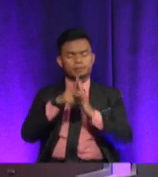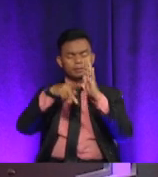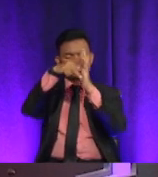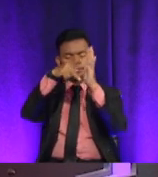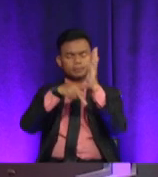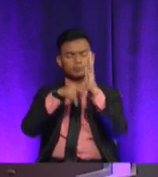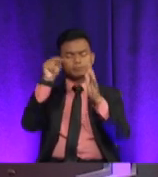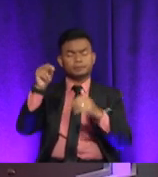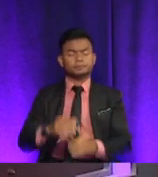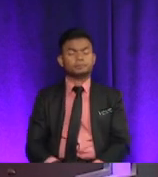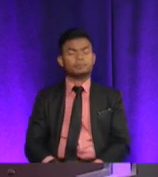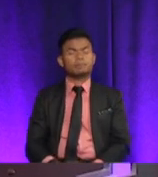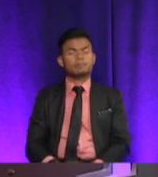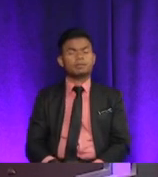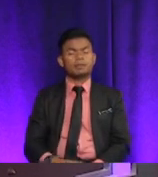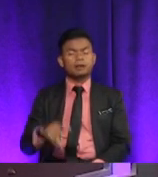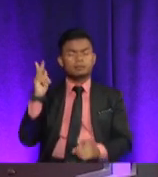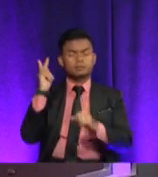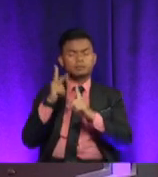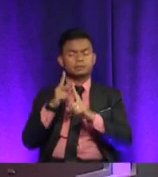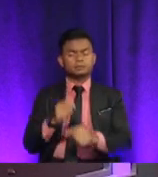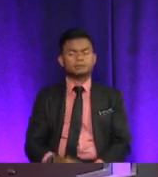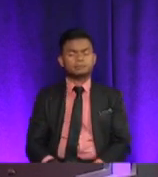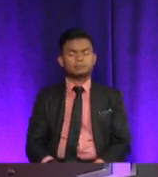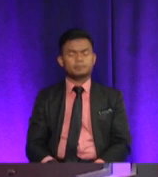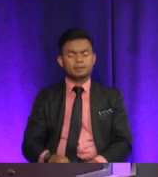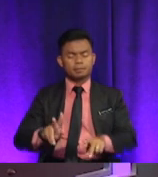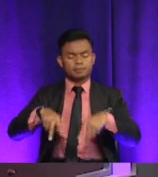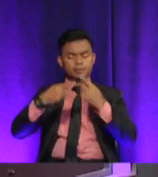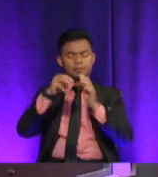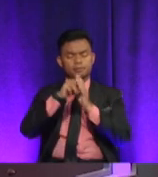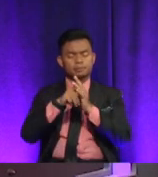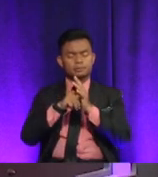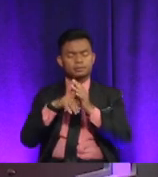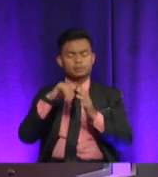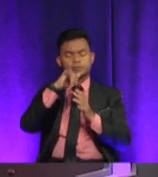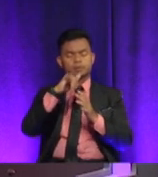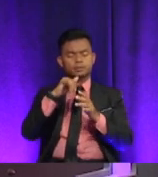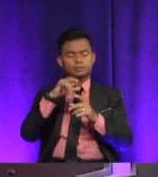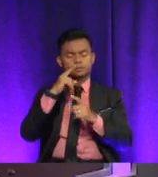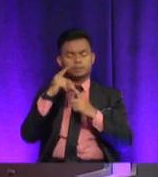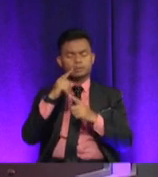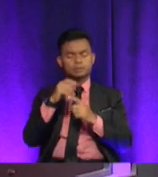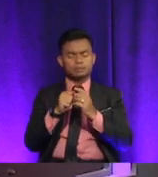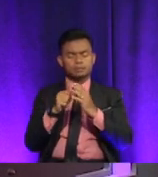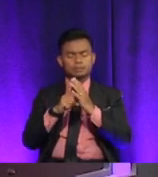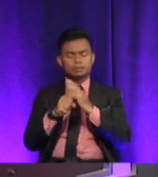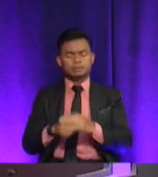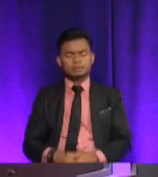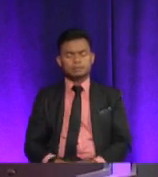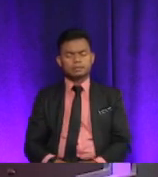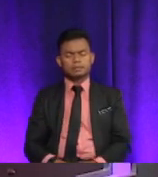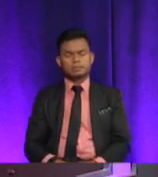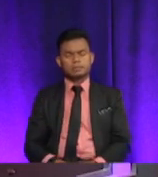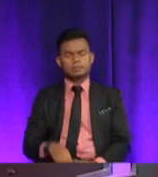Tuhan akhirnya Pergilah berjalan menteri ketiga kita boleh jadikan satu persoalan